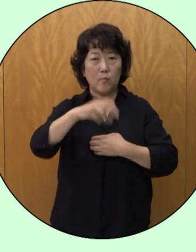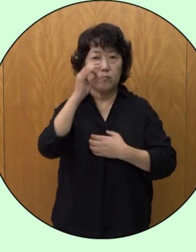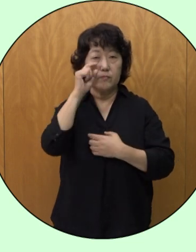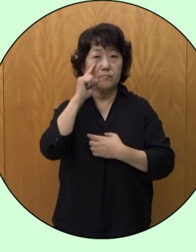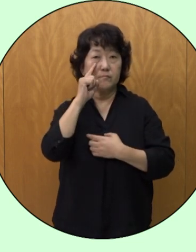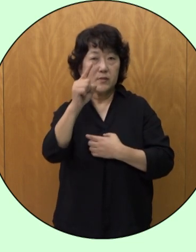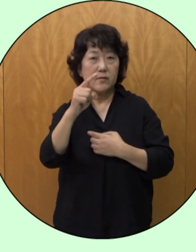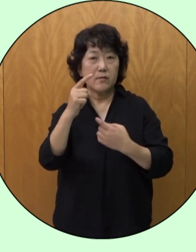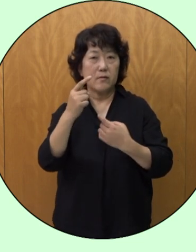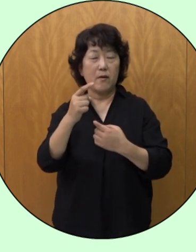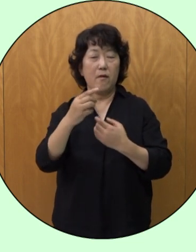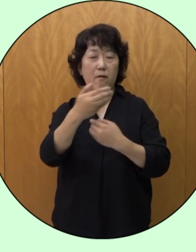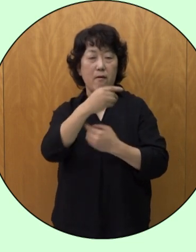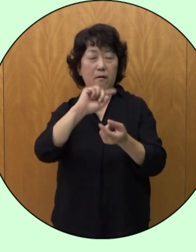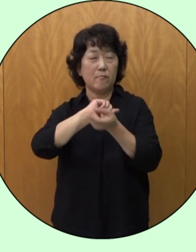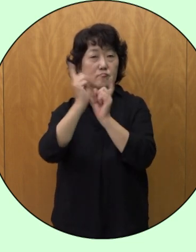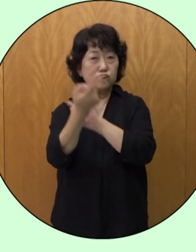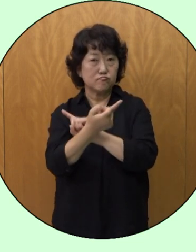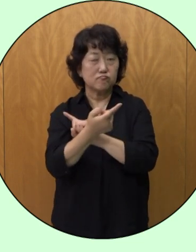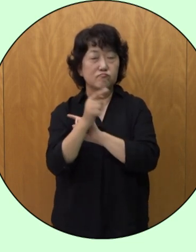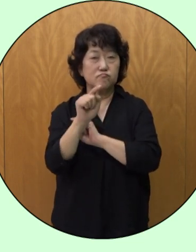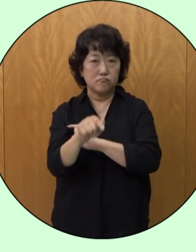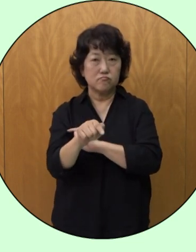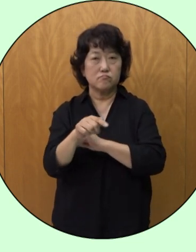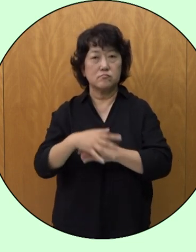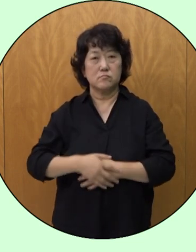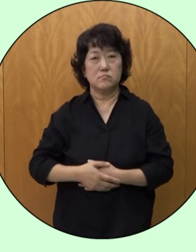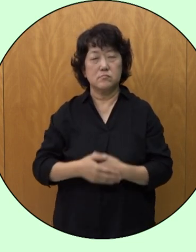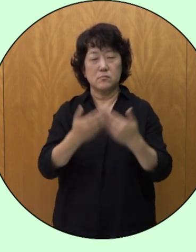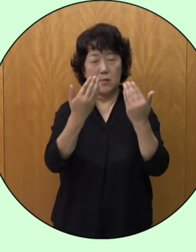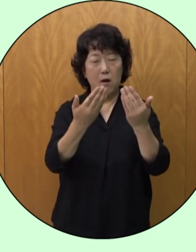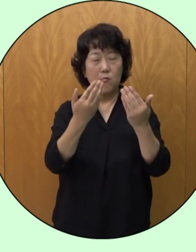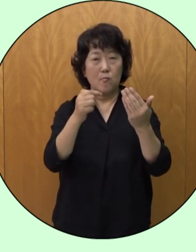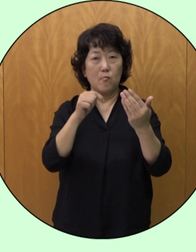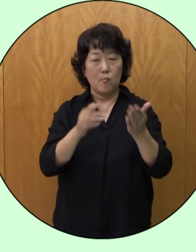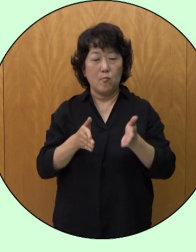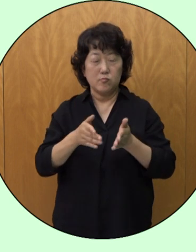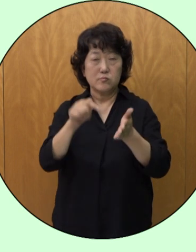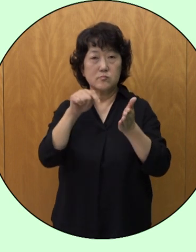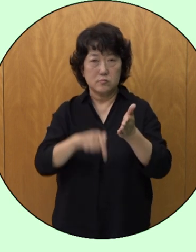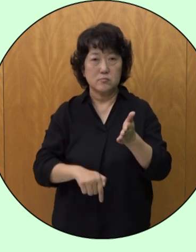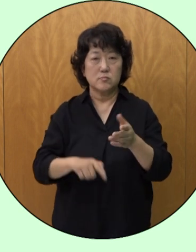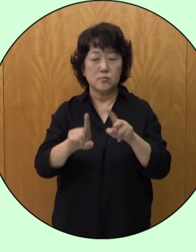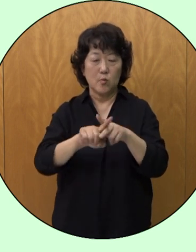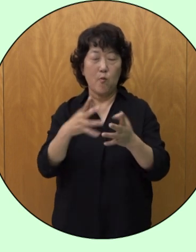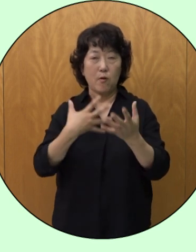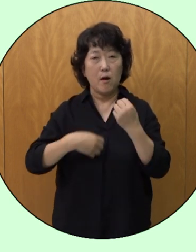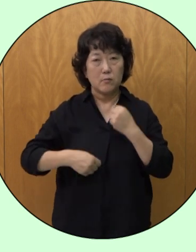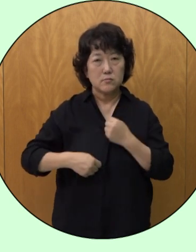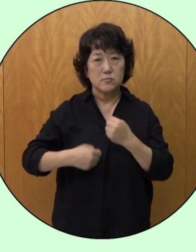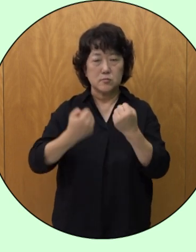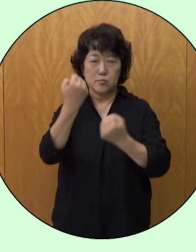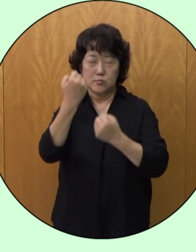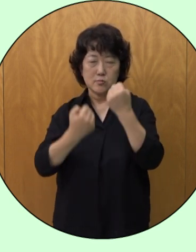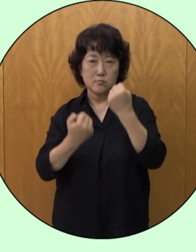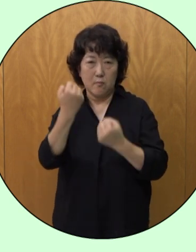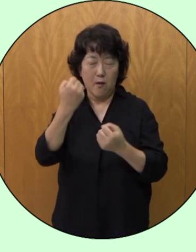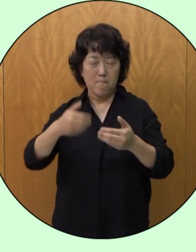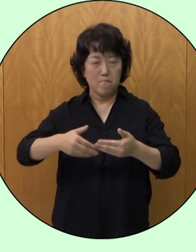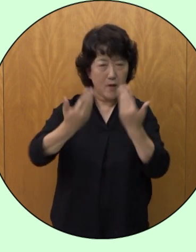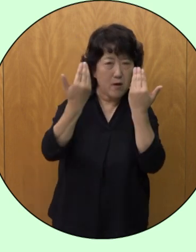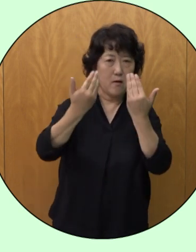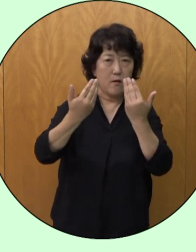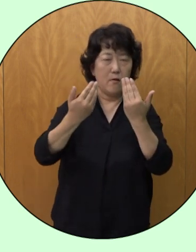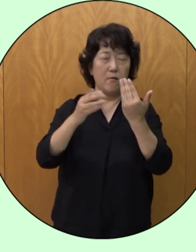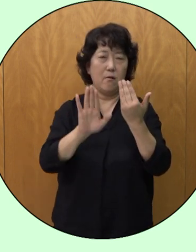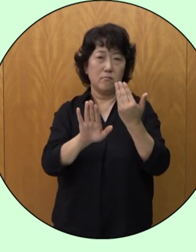ます。当該小学校校区では今年6月、小学生が車にはねられる痛